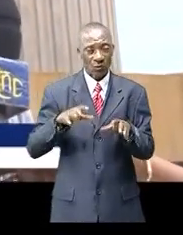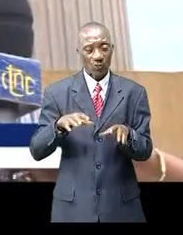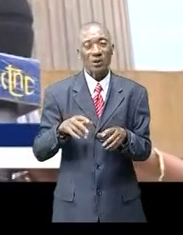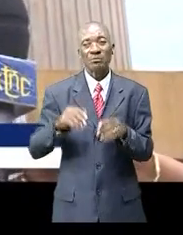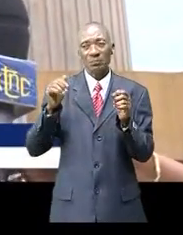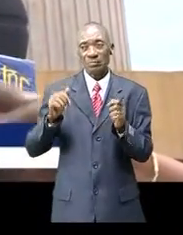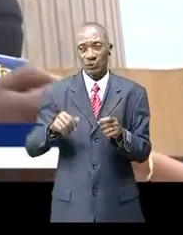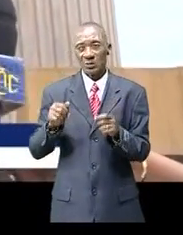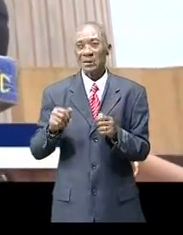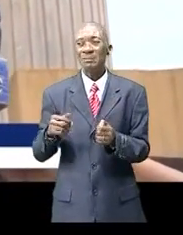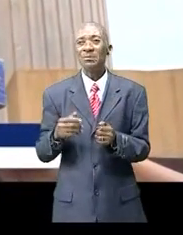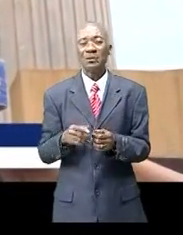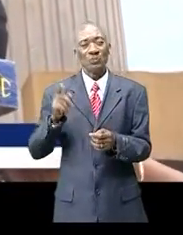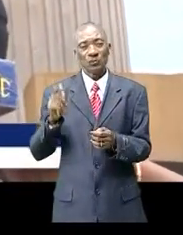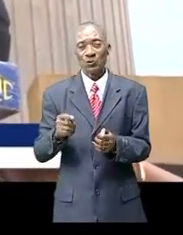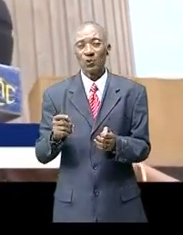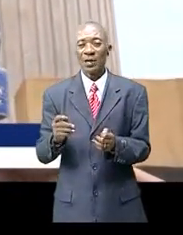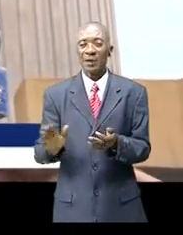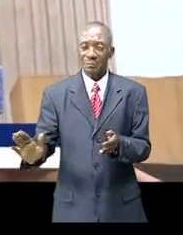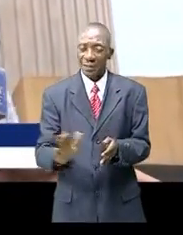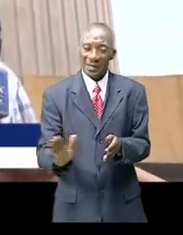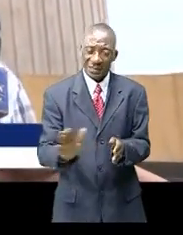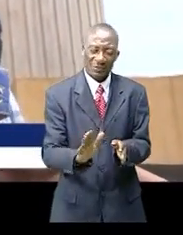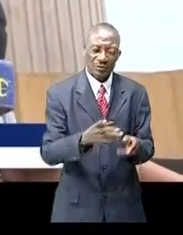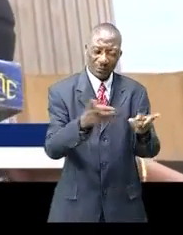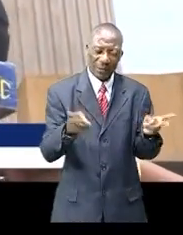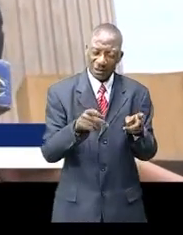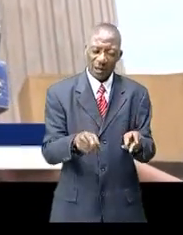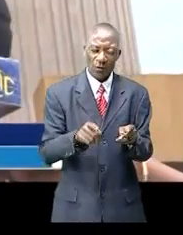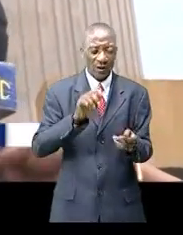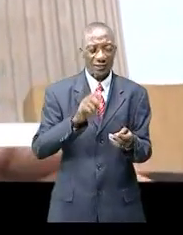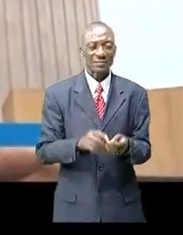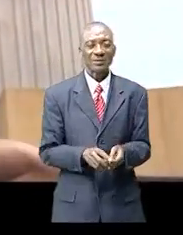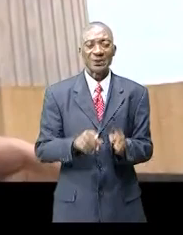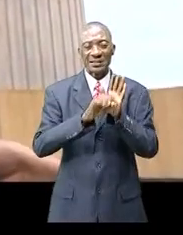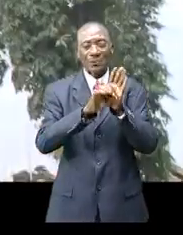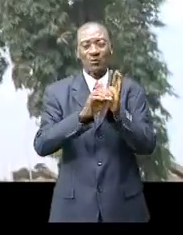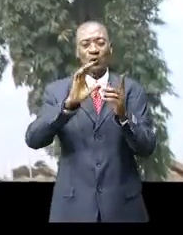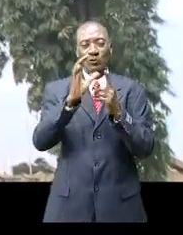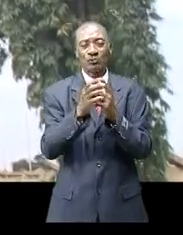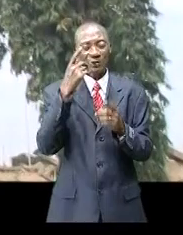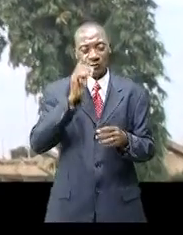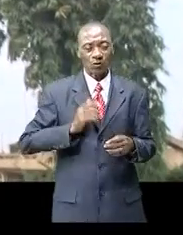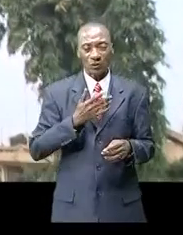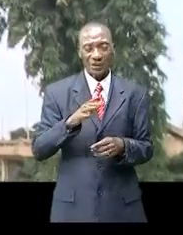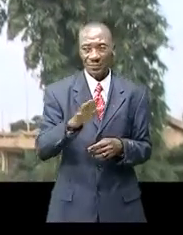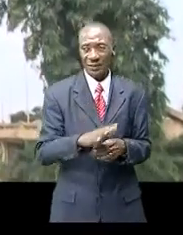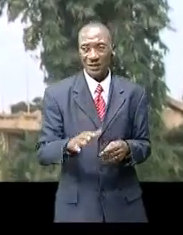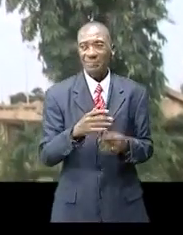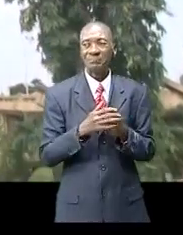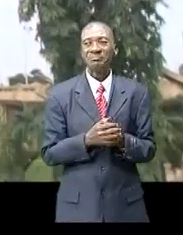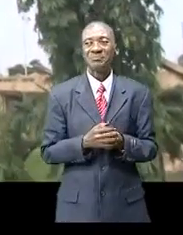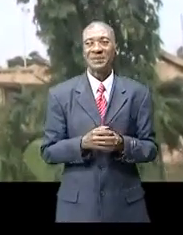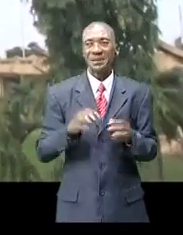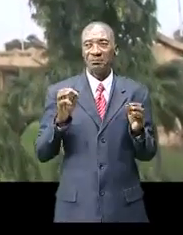pouvoir assainir ce site qui est le plus grand symbole culturel de notre pays. Malgré ces tableaux sombres,